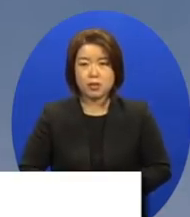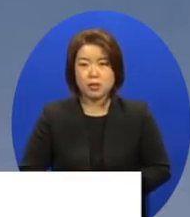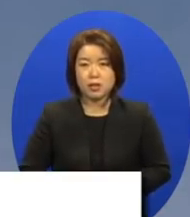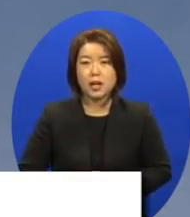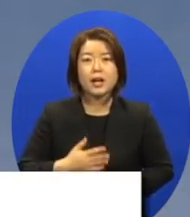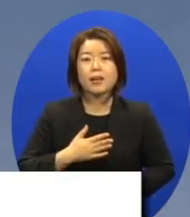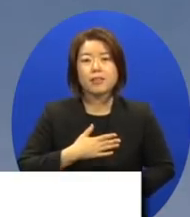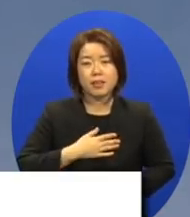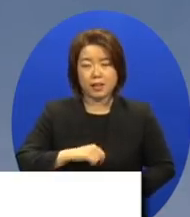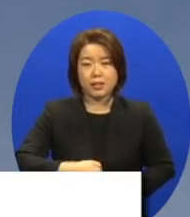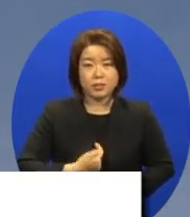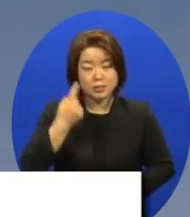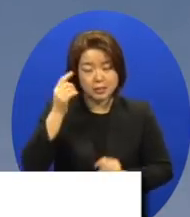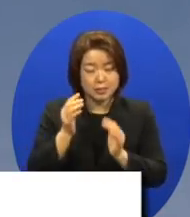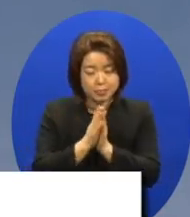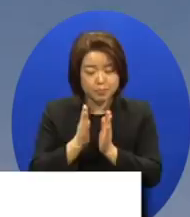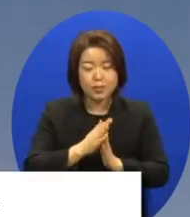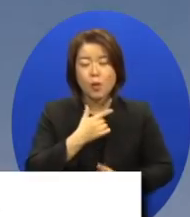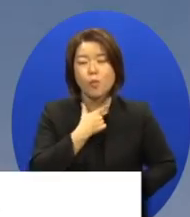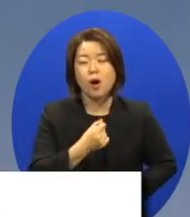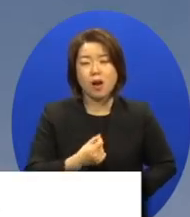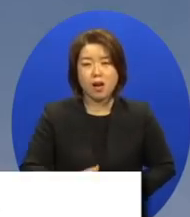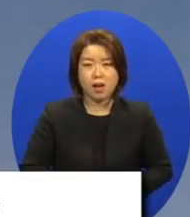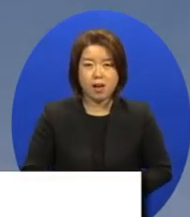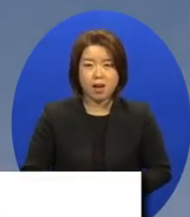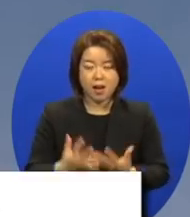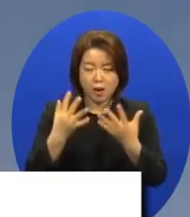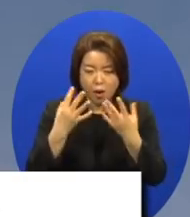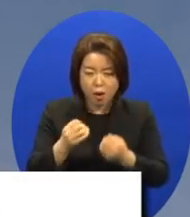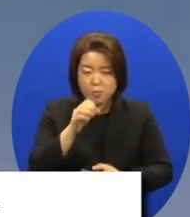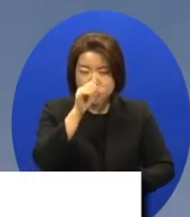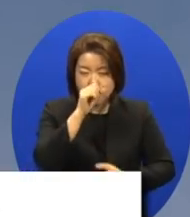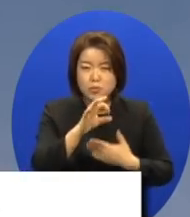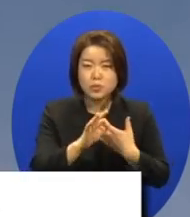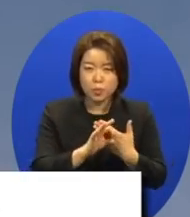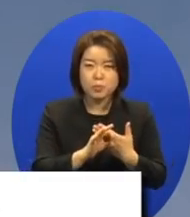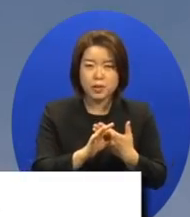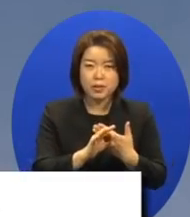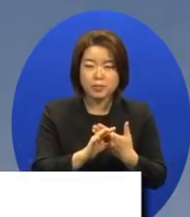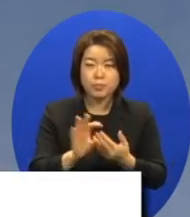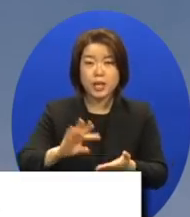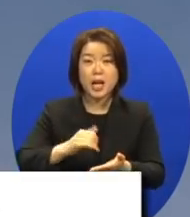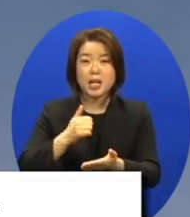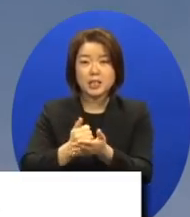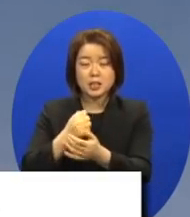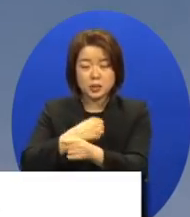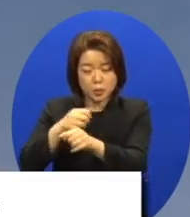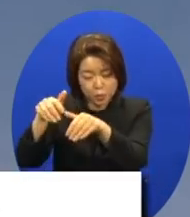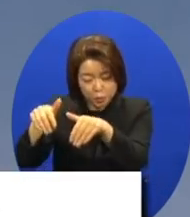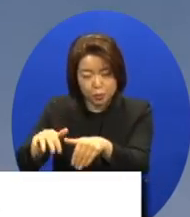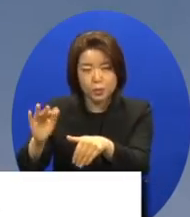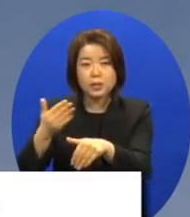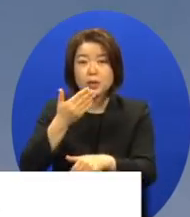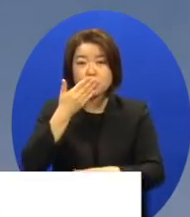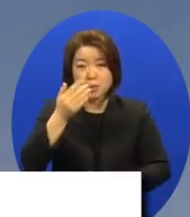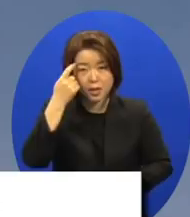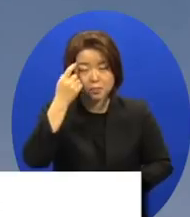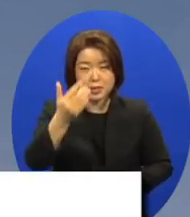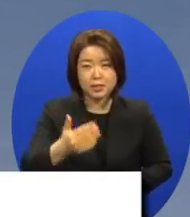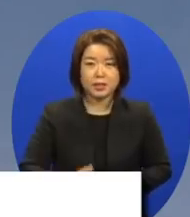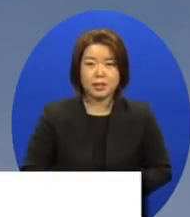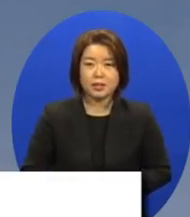우리 스스로 원하는걸 얼마나 좋으면 그리스도의 노예가 될 수 있겠습니까